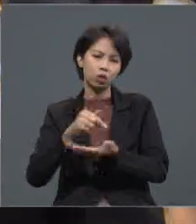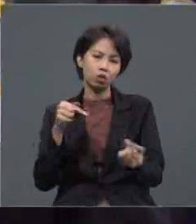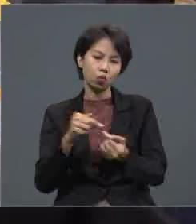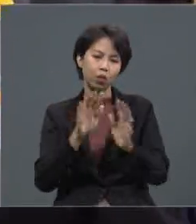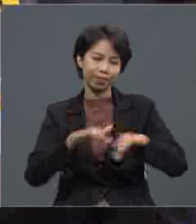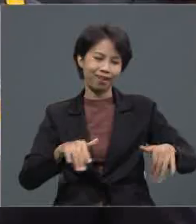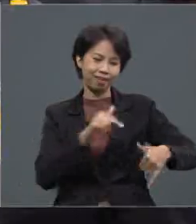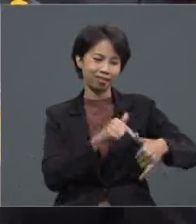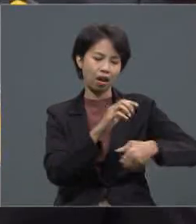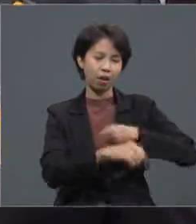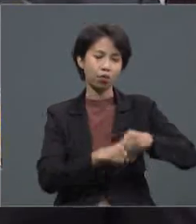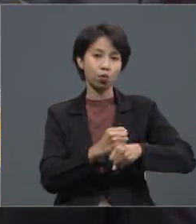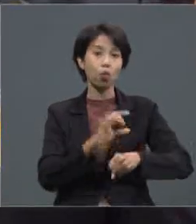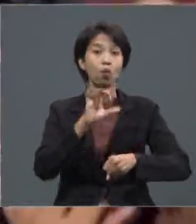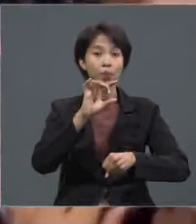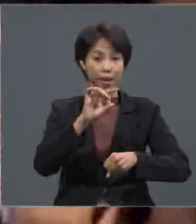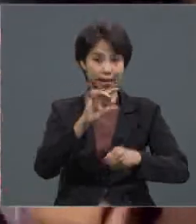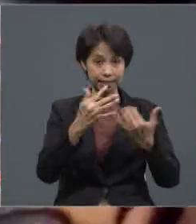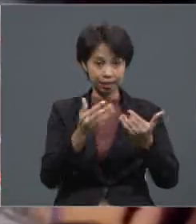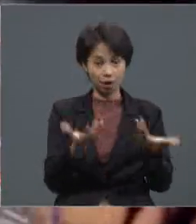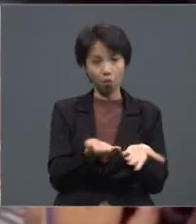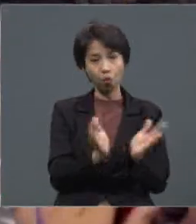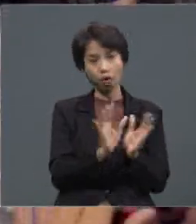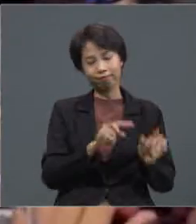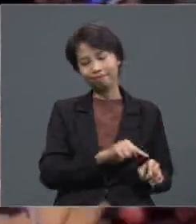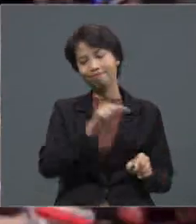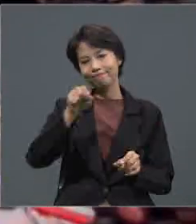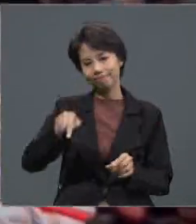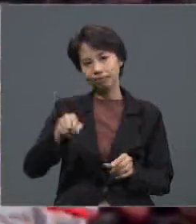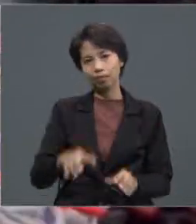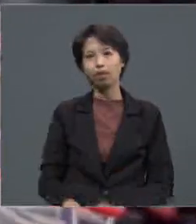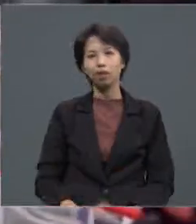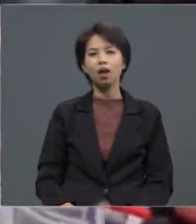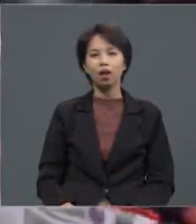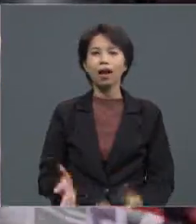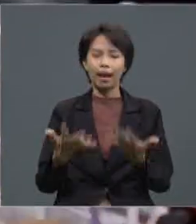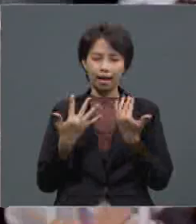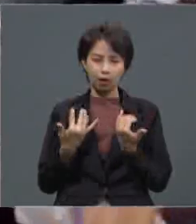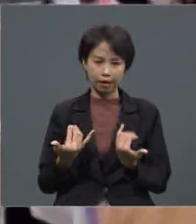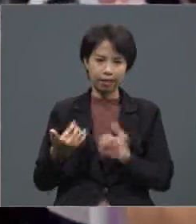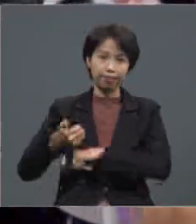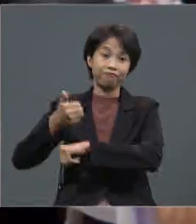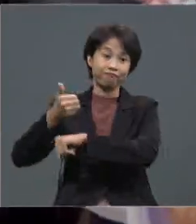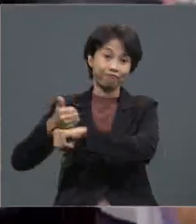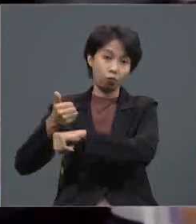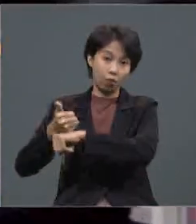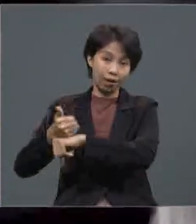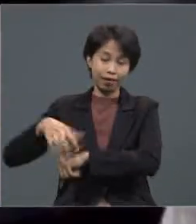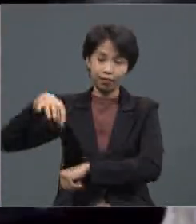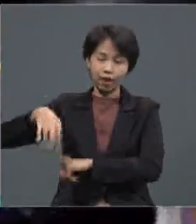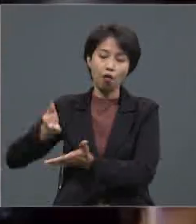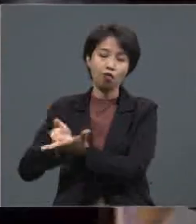แหละค่ะแล้วก็ครอบครัวที่เดินทางไปยังกระทรวงพม.ก็บอกว่าได้มอบให้ทางอธิบดีกรมกิจการเด็กและเยาวชนแล้วก็เจ้าหน้าที่ที่เกี่ยวข้อง